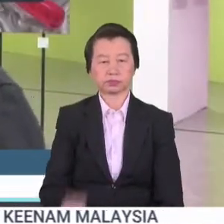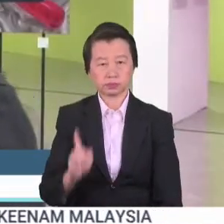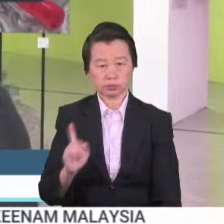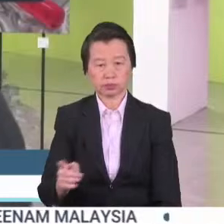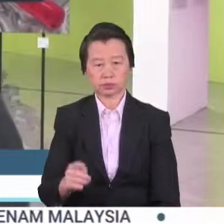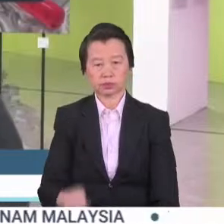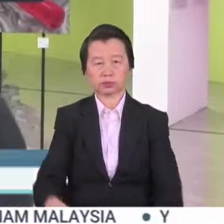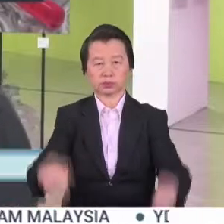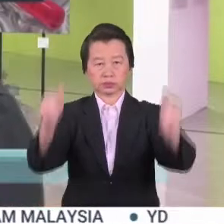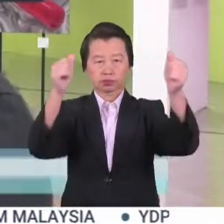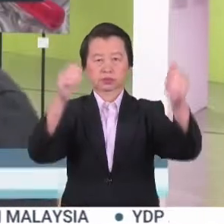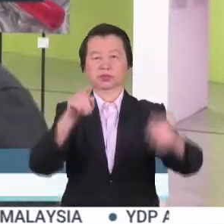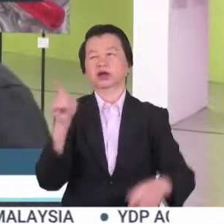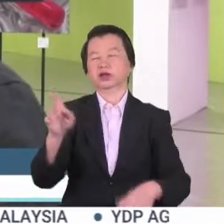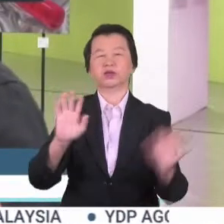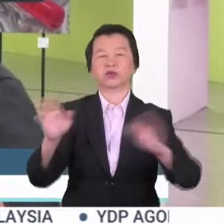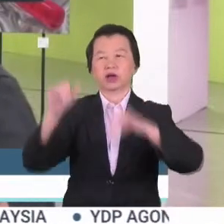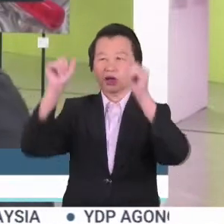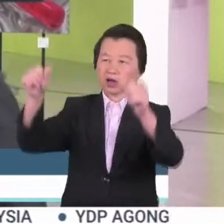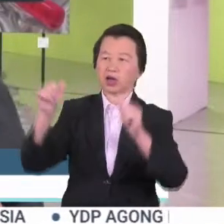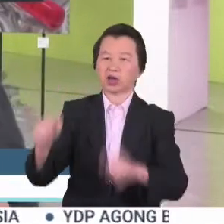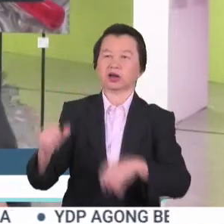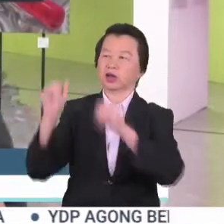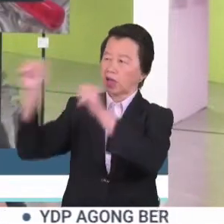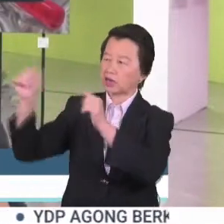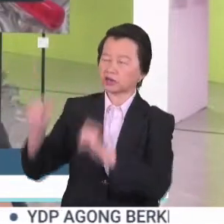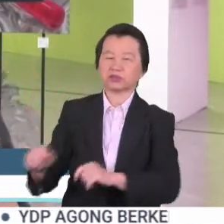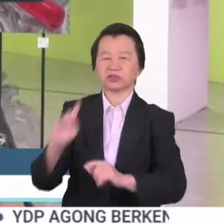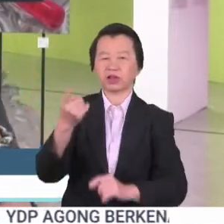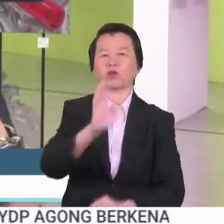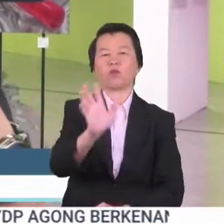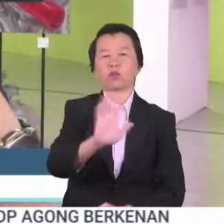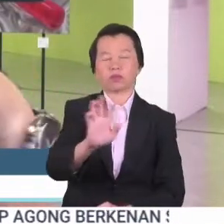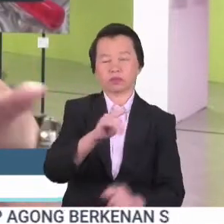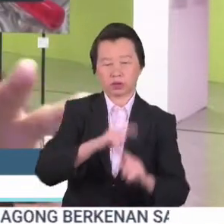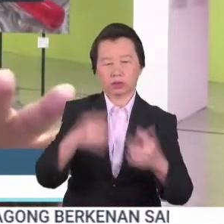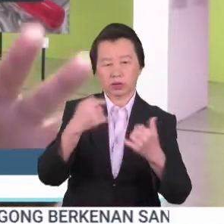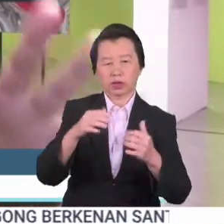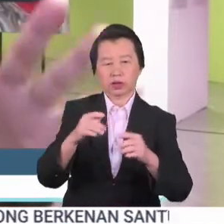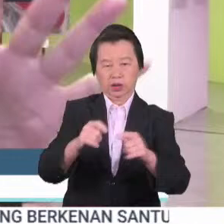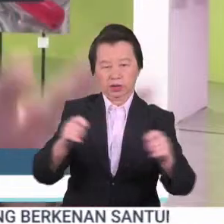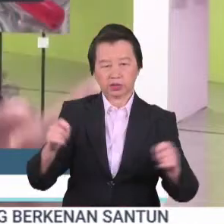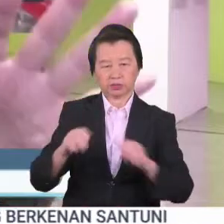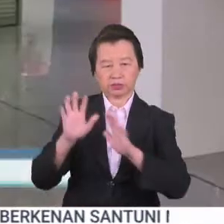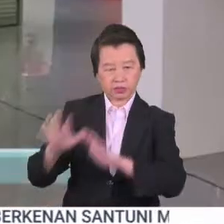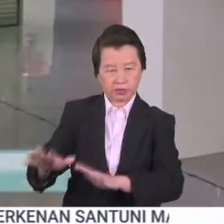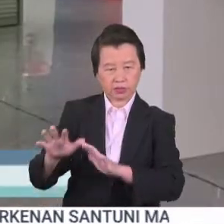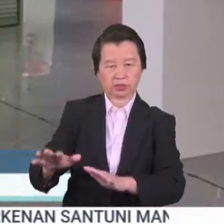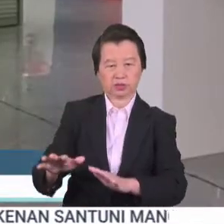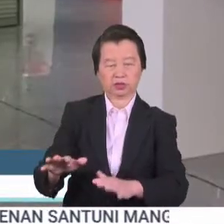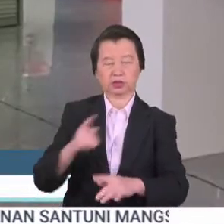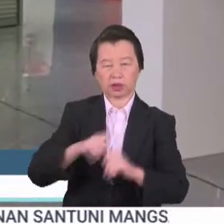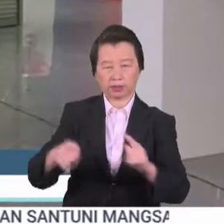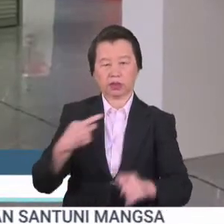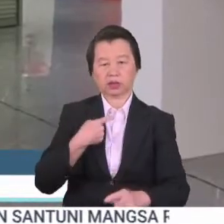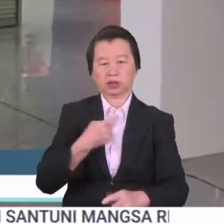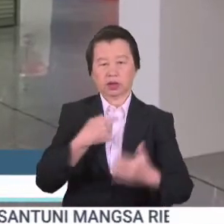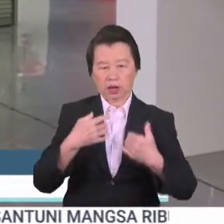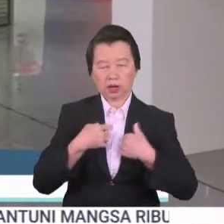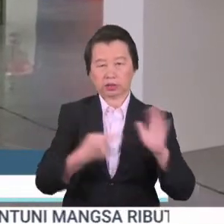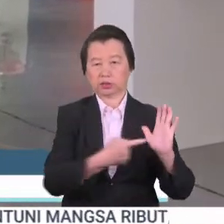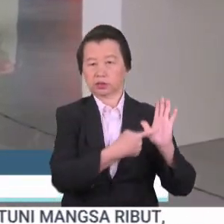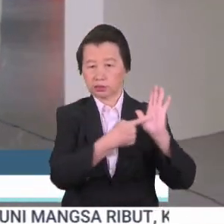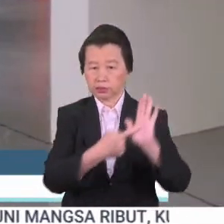menggantung kita punya kar-kar seni di atas apa tempat platformplatform kional tapi juga kita